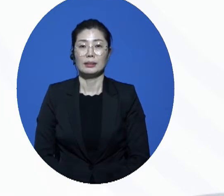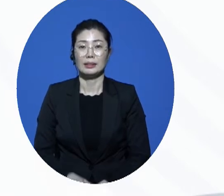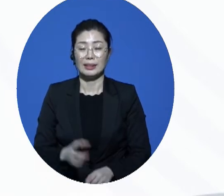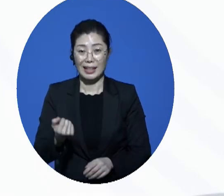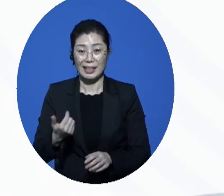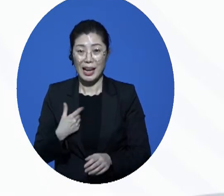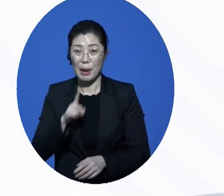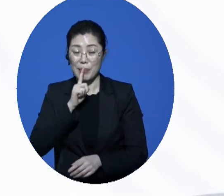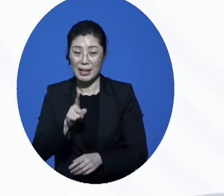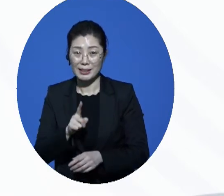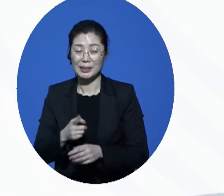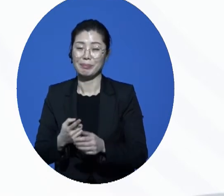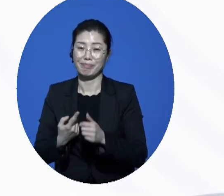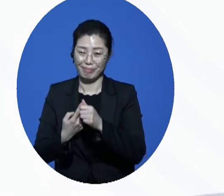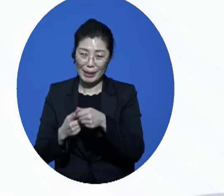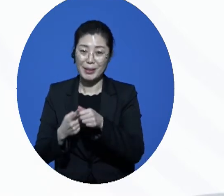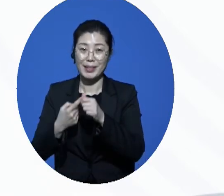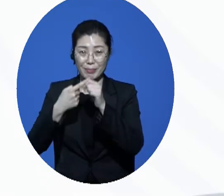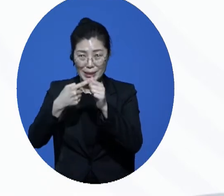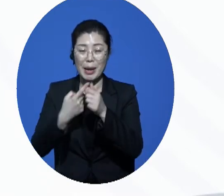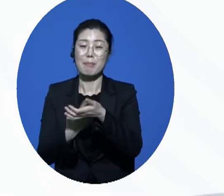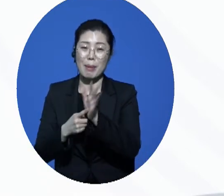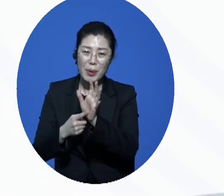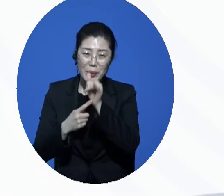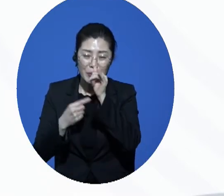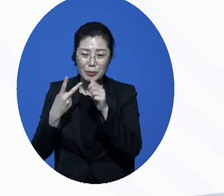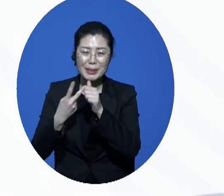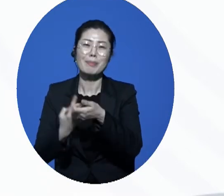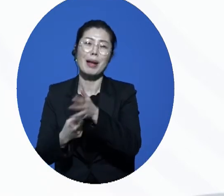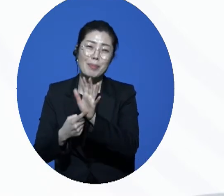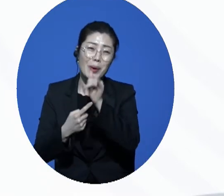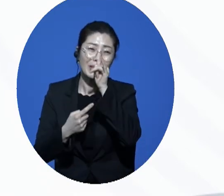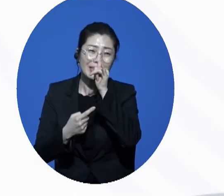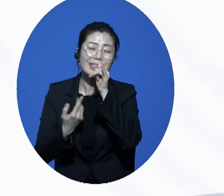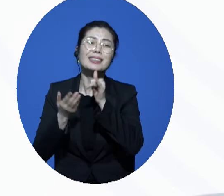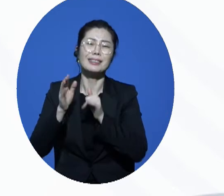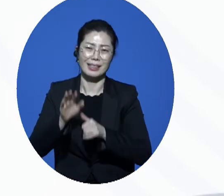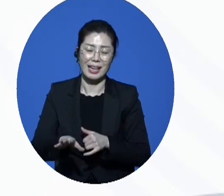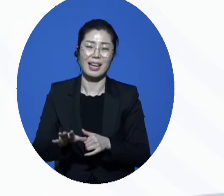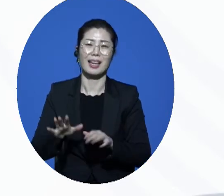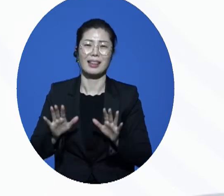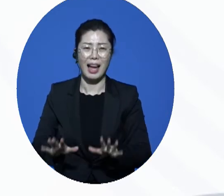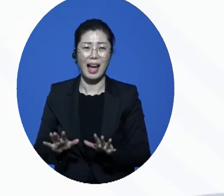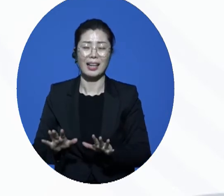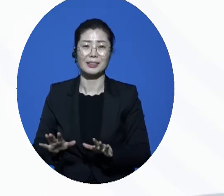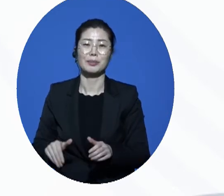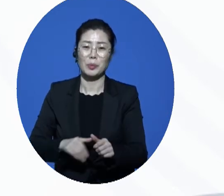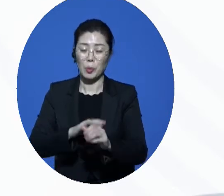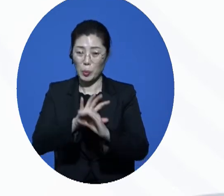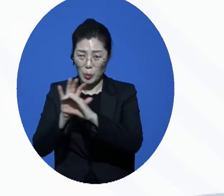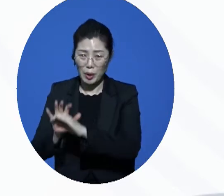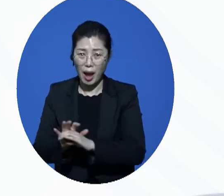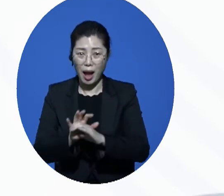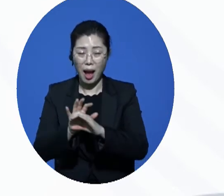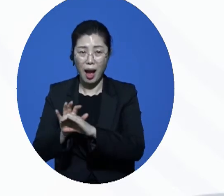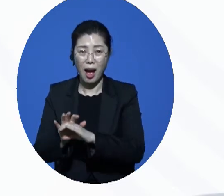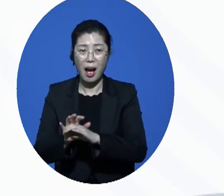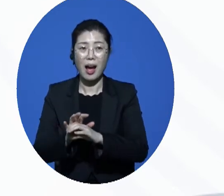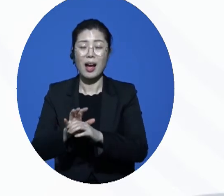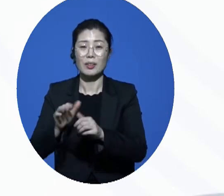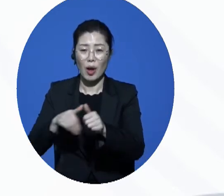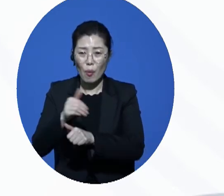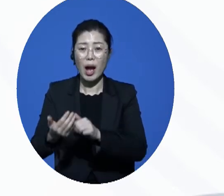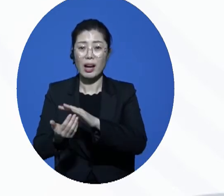발제자분들이 많은 이야기를 해주셔서, 그래서 저희가 이렇게 지금 코로나19 이전에 19 이전